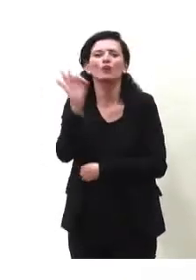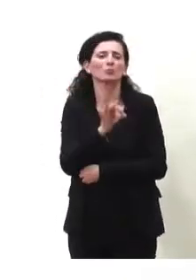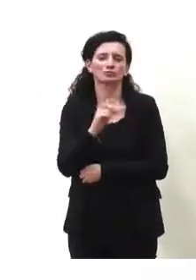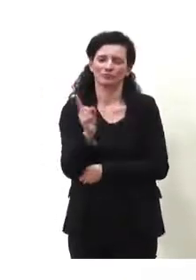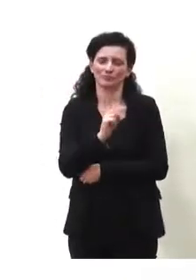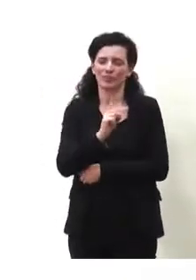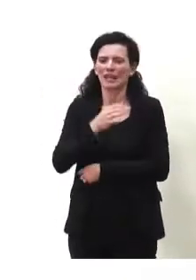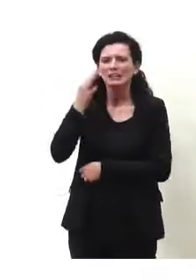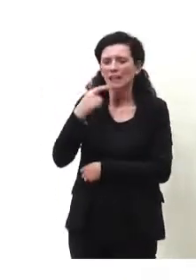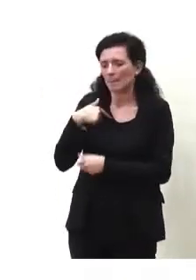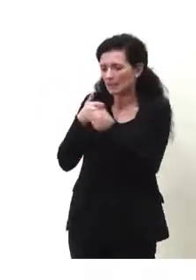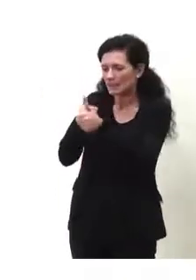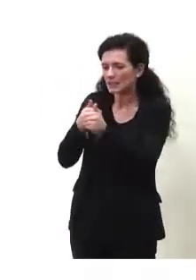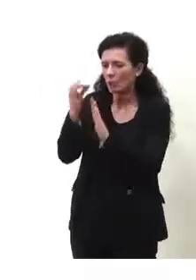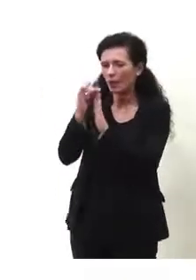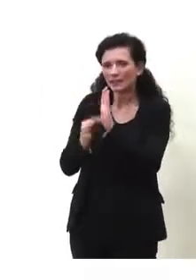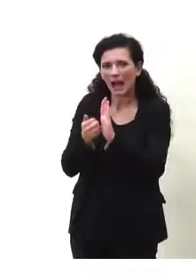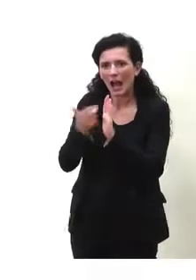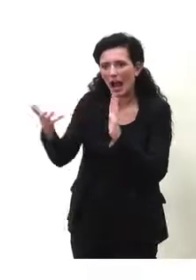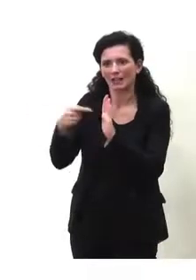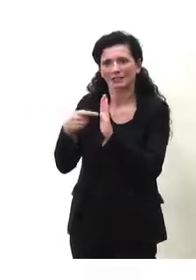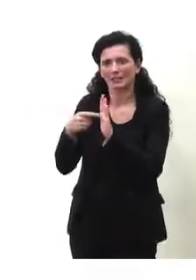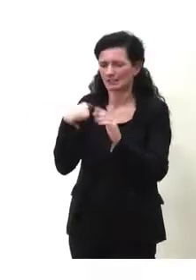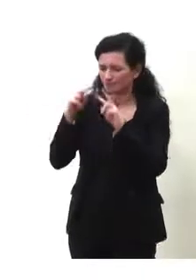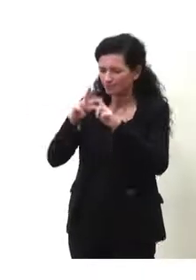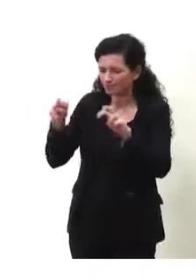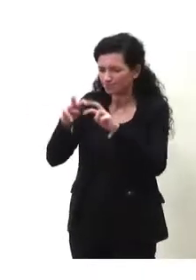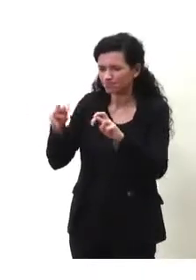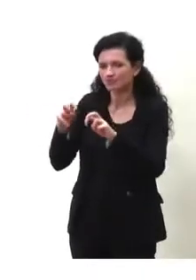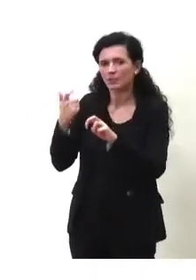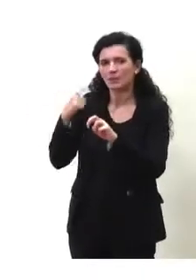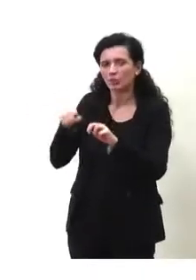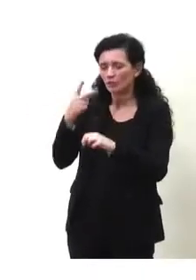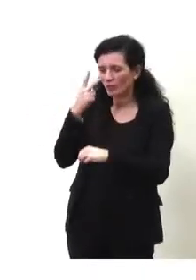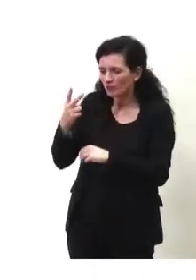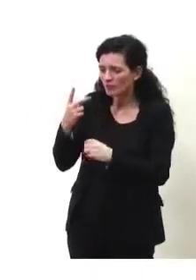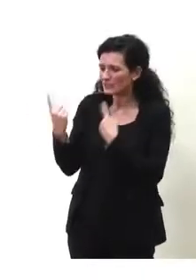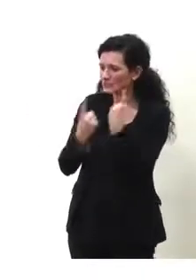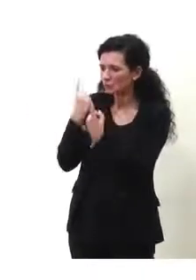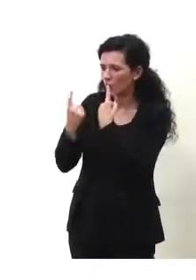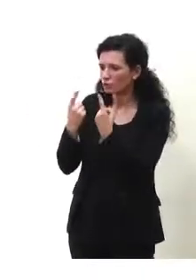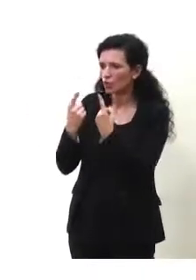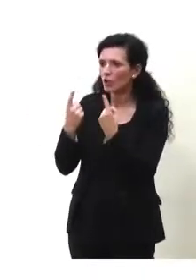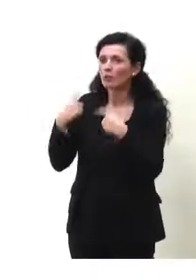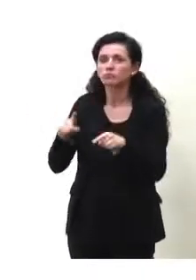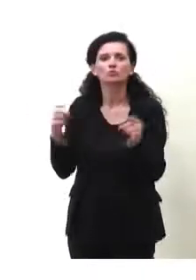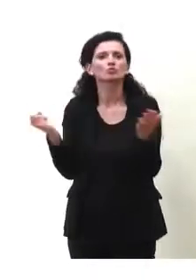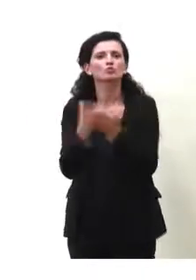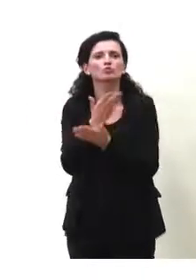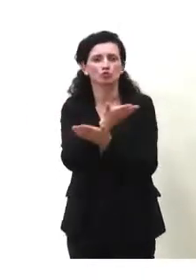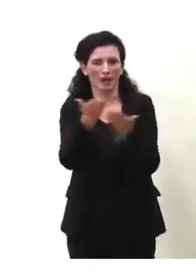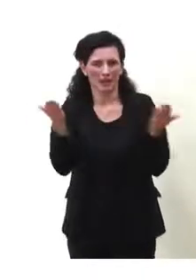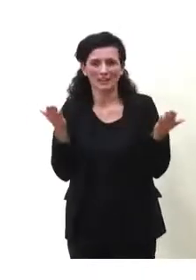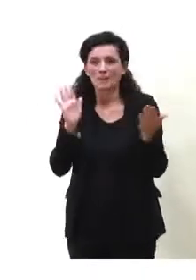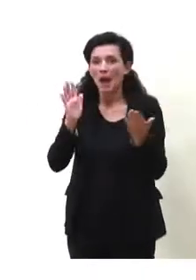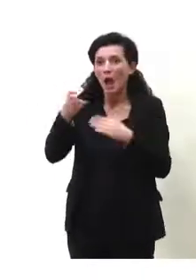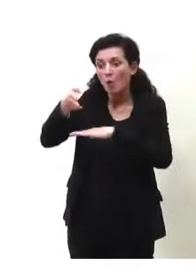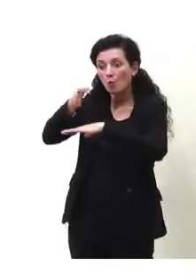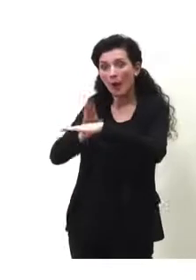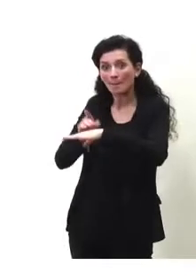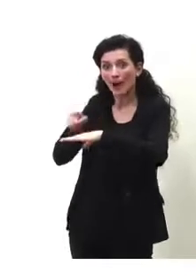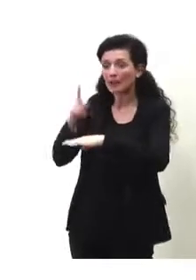basato sui dati che vediamo, che come sappiamo tutti è una frazione di quello che succede, però questo è anche il meglio che possiamo